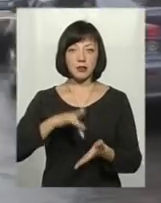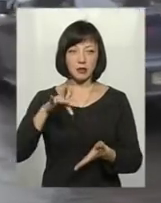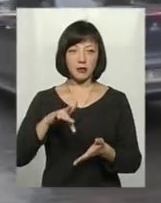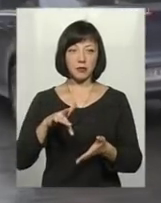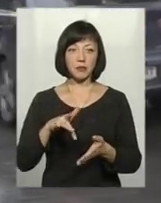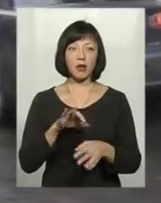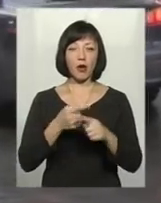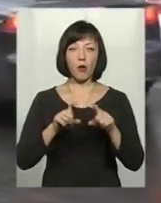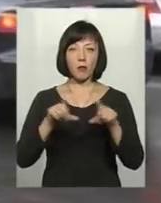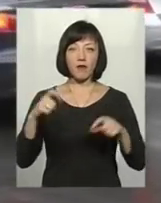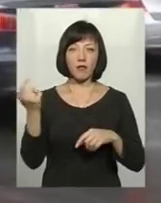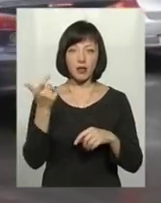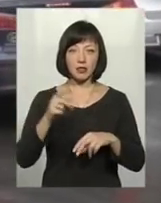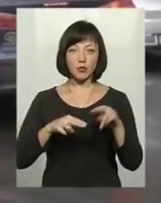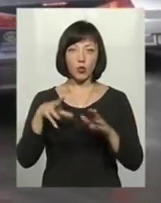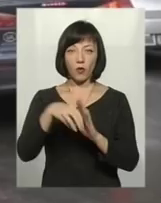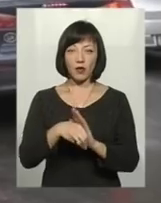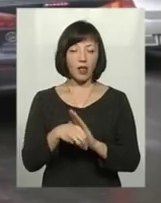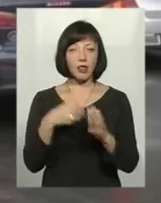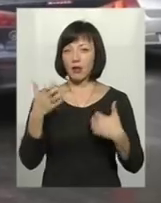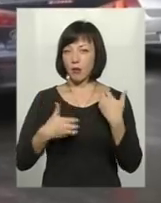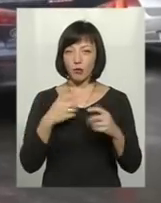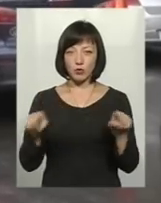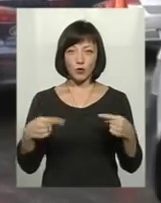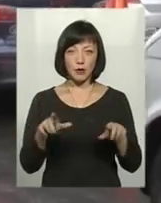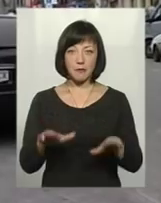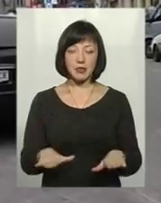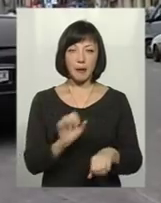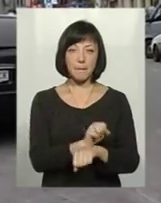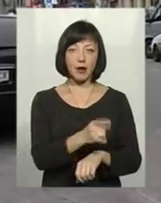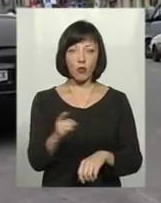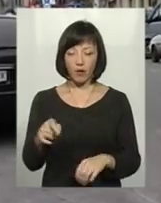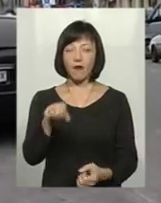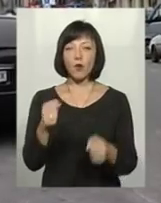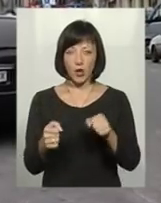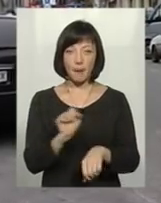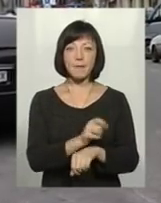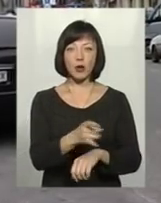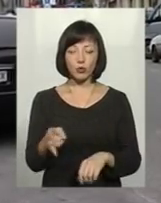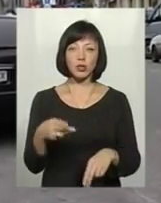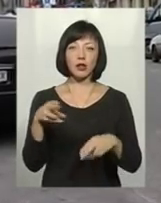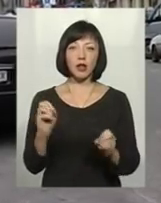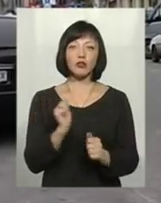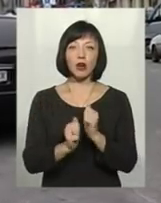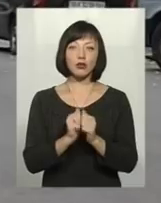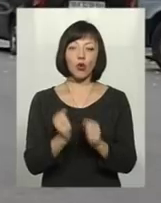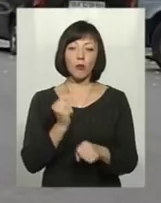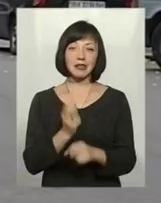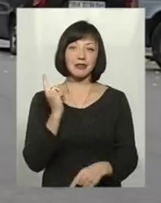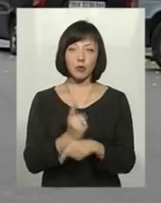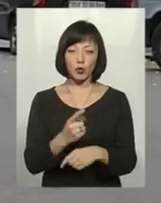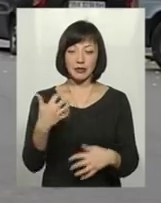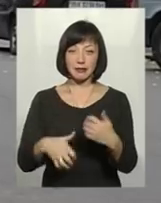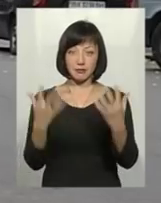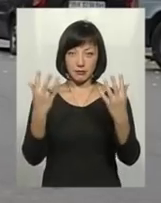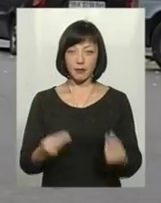об'єкту власники та забудовники зовсім не дбають про створення місць для паркування. Отож, водії паркуються там, де часто це робити заборонено. Серед білого